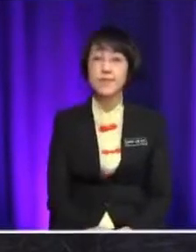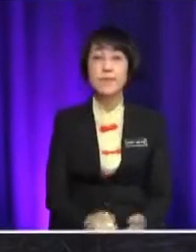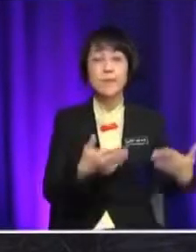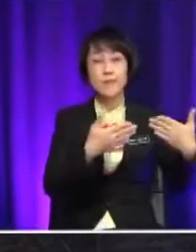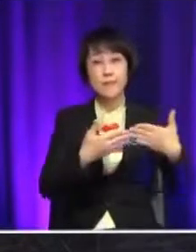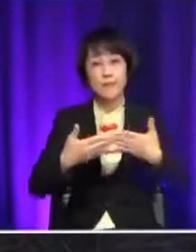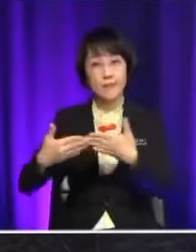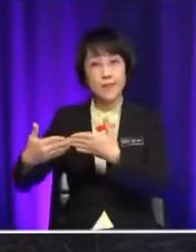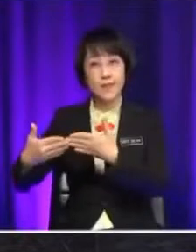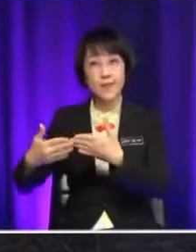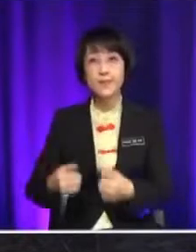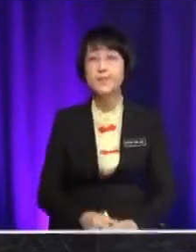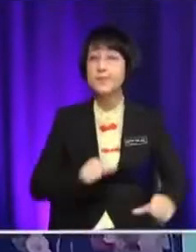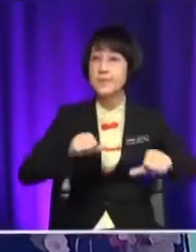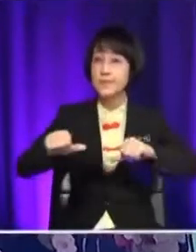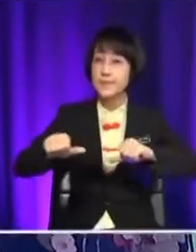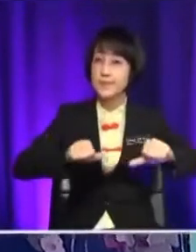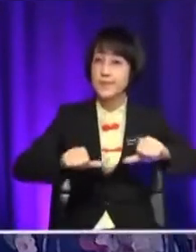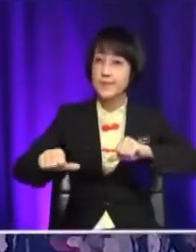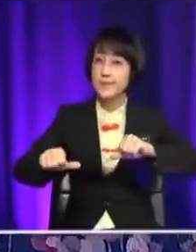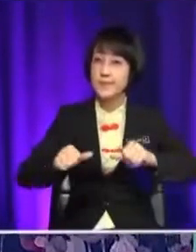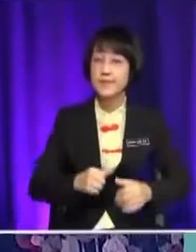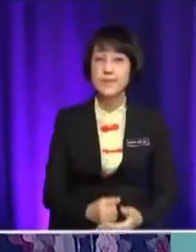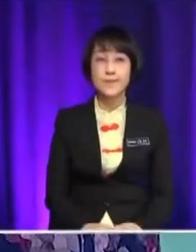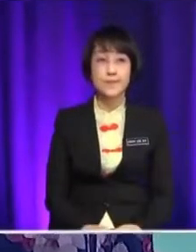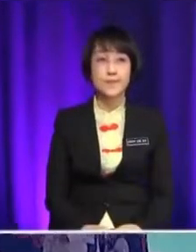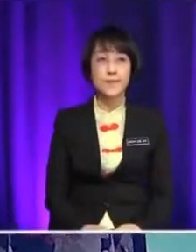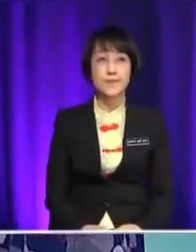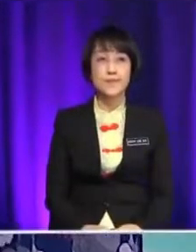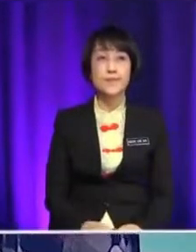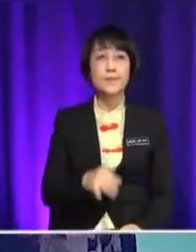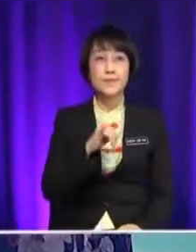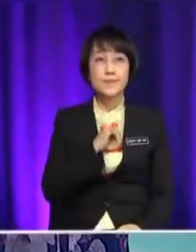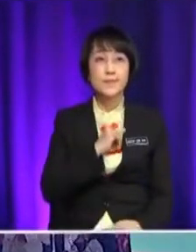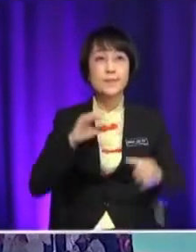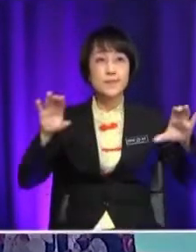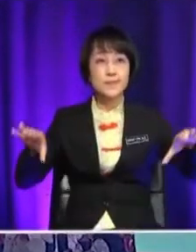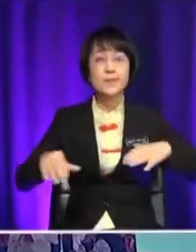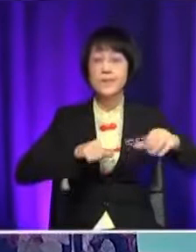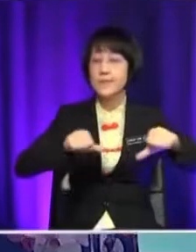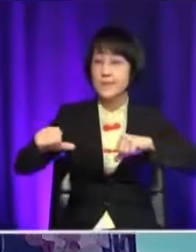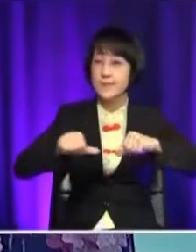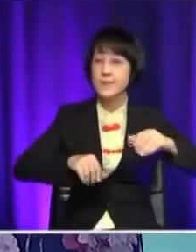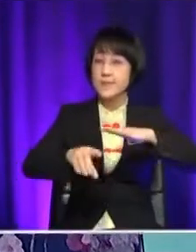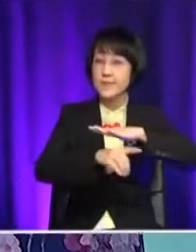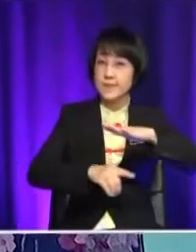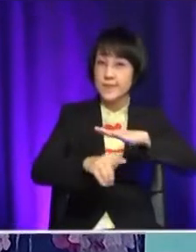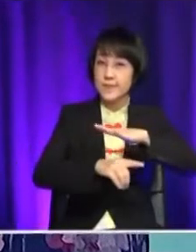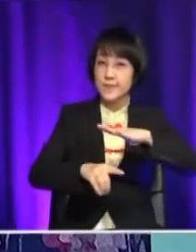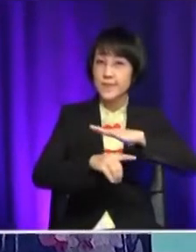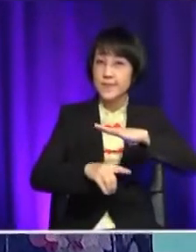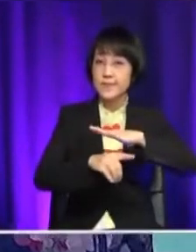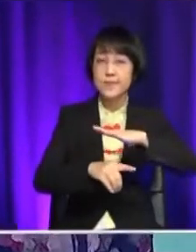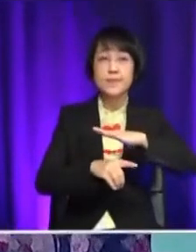kepada aktiviti ni, ya. Saya akan laksanakan aktiviti berdasarkan bahan satu terlebih